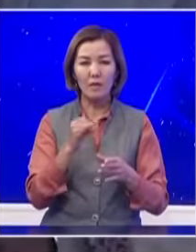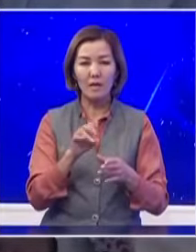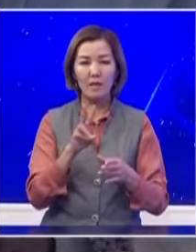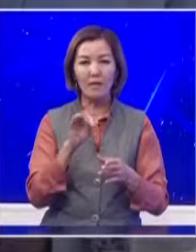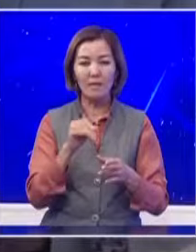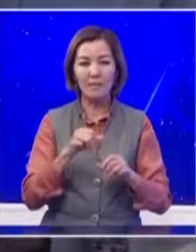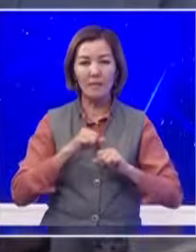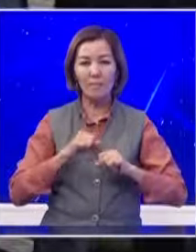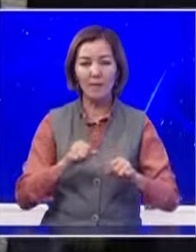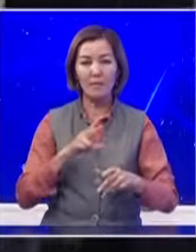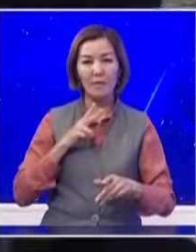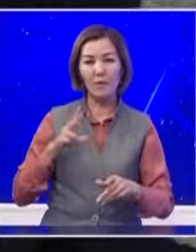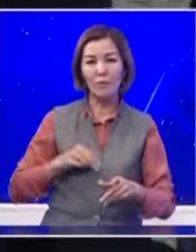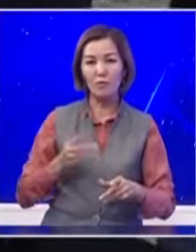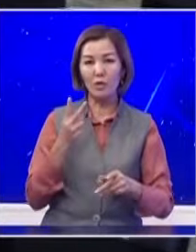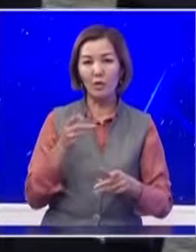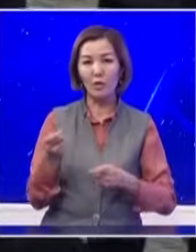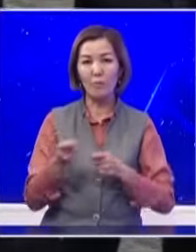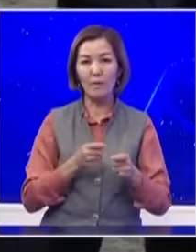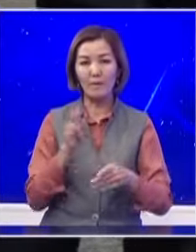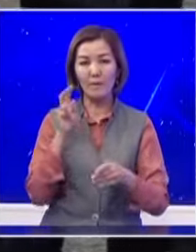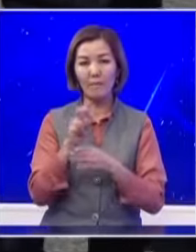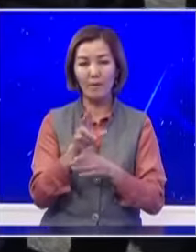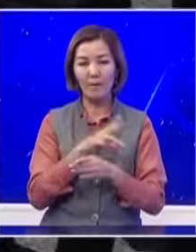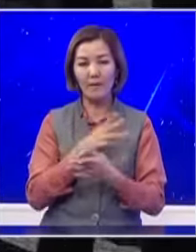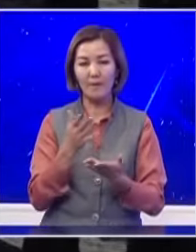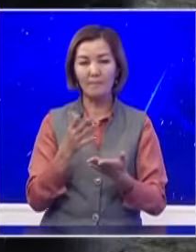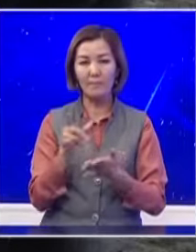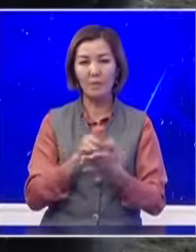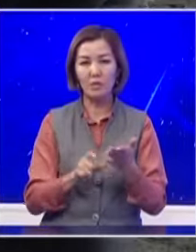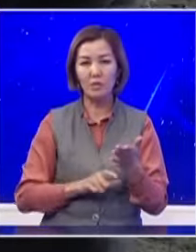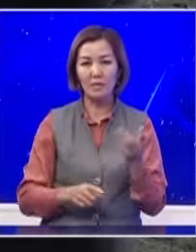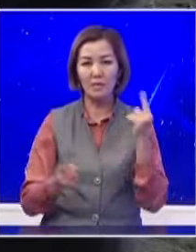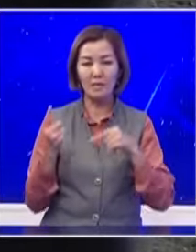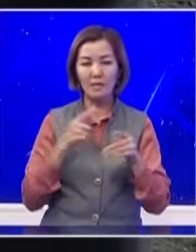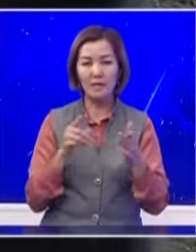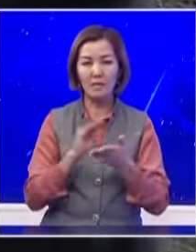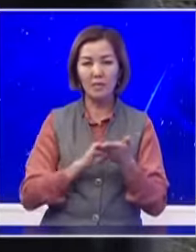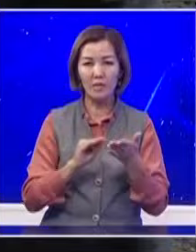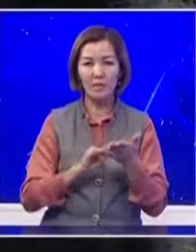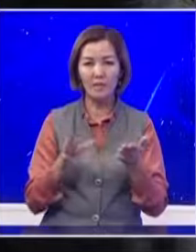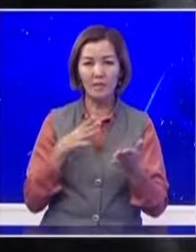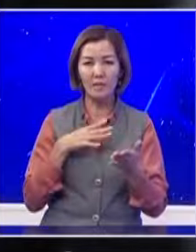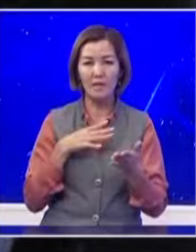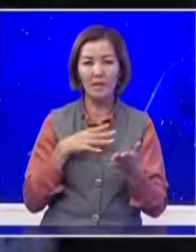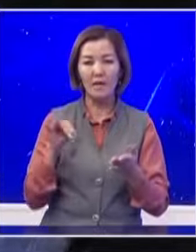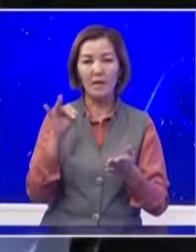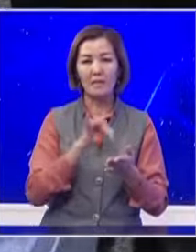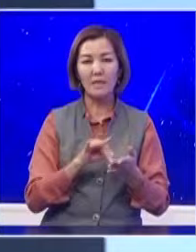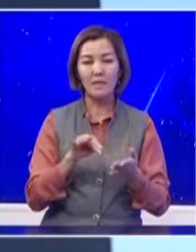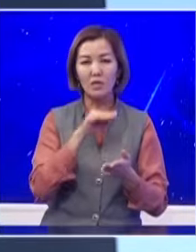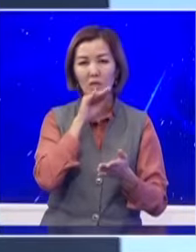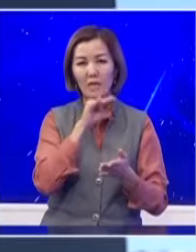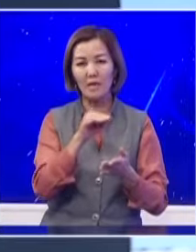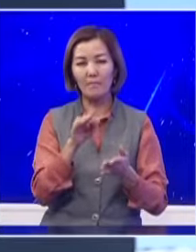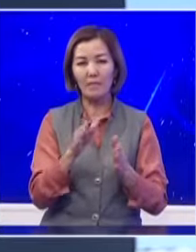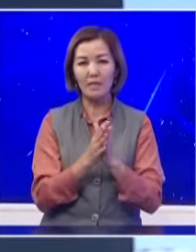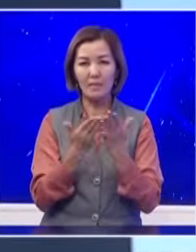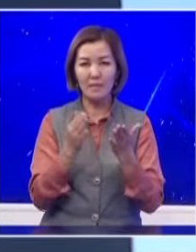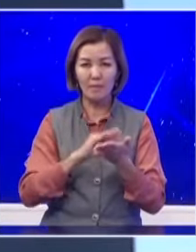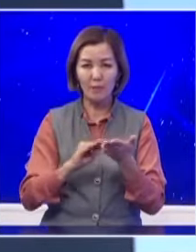барыпты. Олардың ерлігі 300 жылдан бері аңыз болып айтылып, жыр дастандарда өрнектеліп, шетелдегі тарихшы ғалымдардың еңбегінде